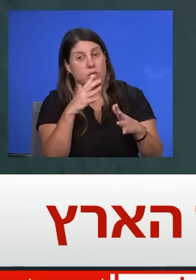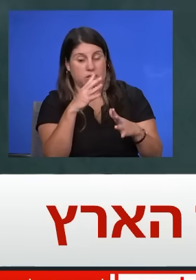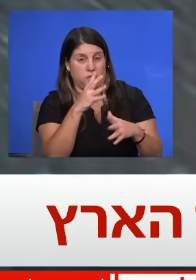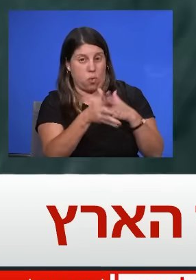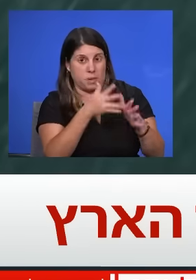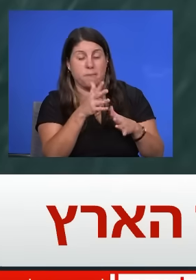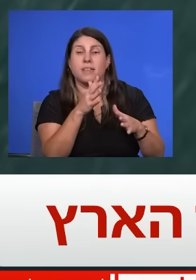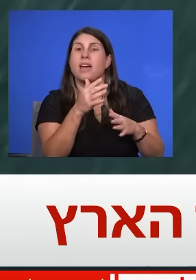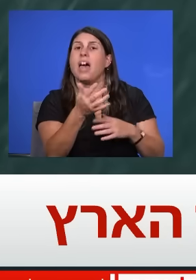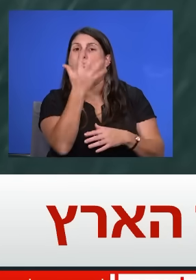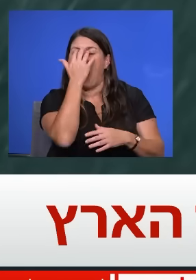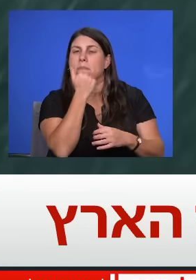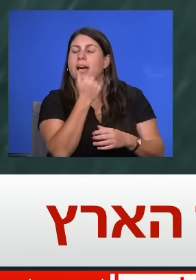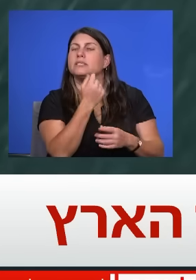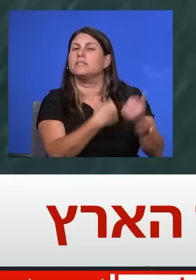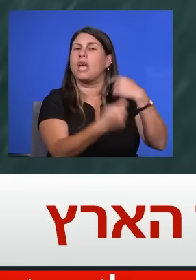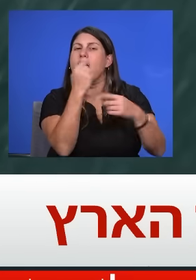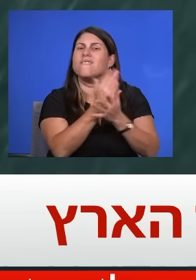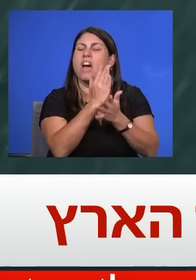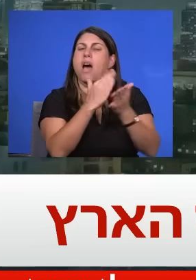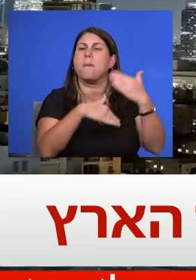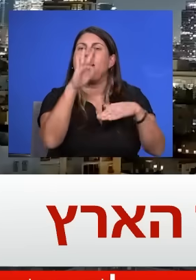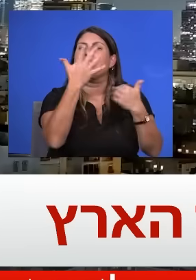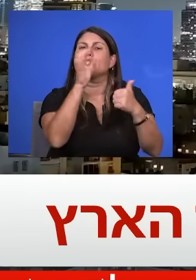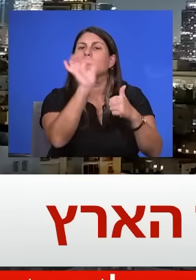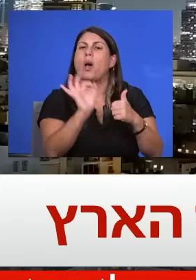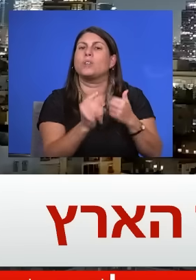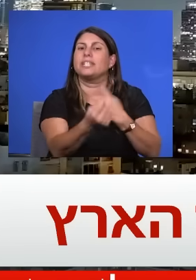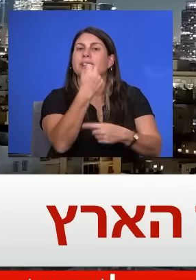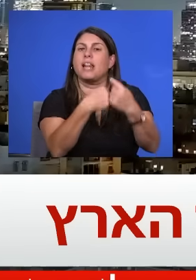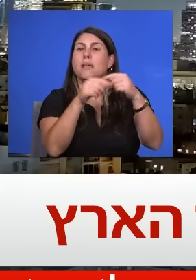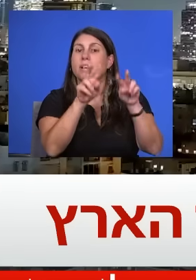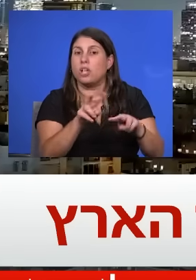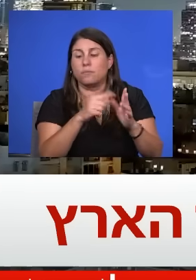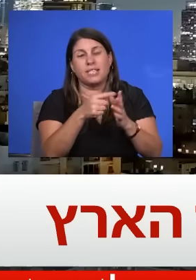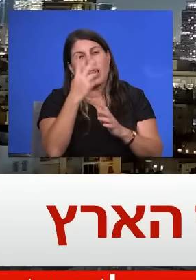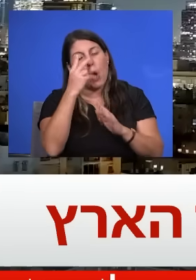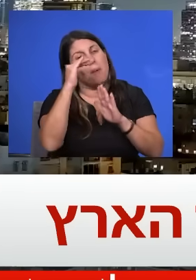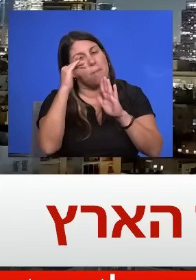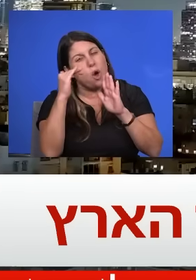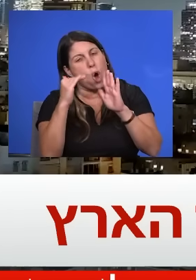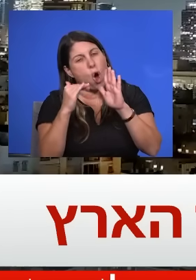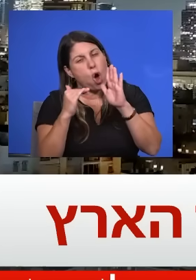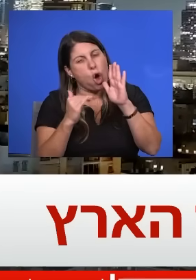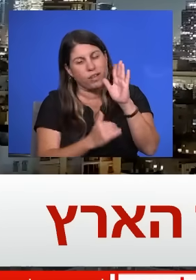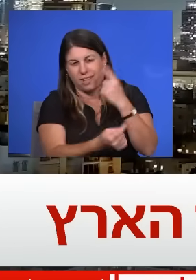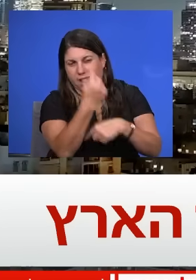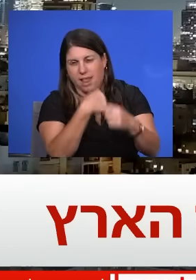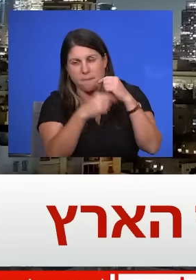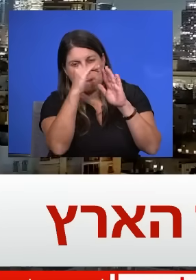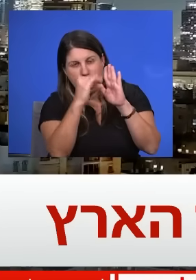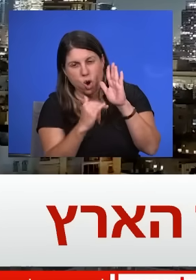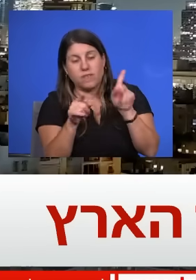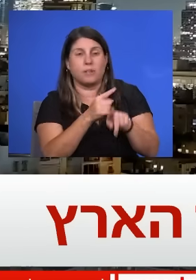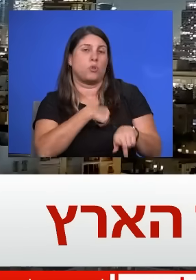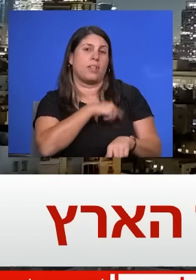כבר עבר את ה-60% מהטילים שיש לו. לכן אנחנו רואים פחות טילים בכל מתח, אבל אנחנו, כמו שאנחנו רואים,